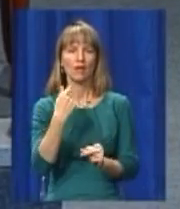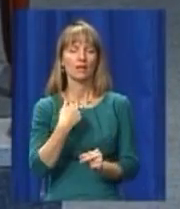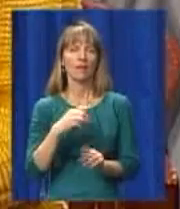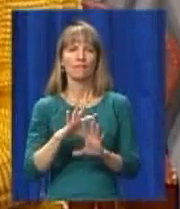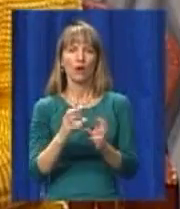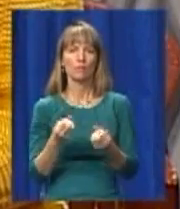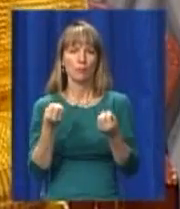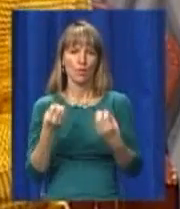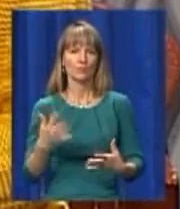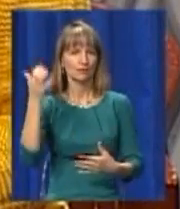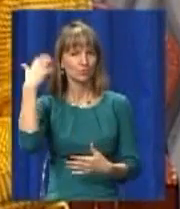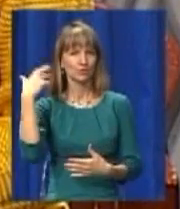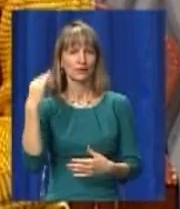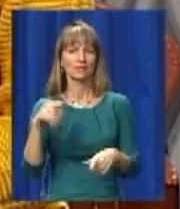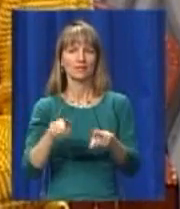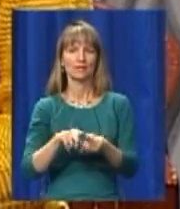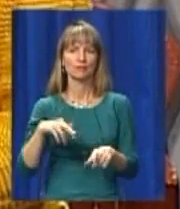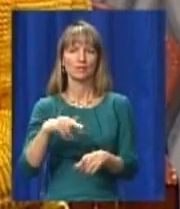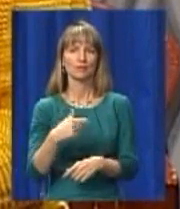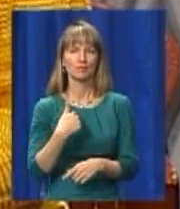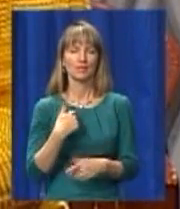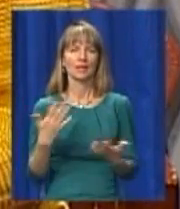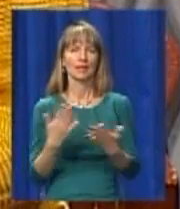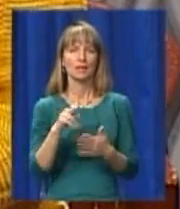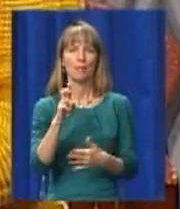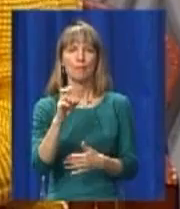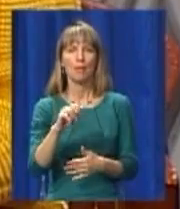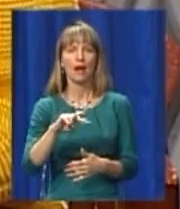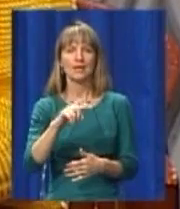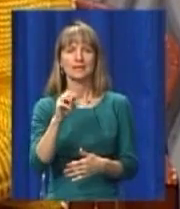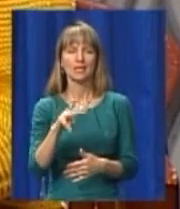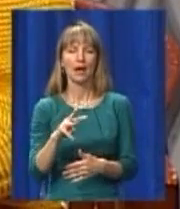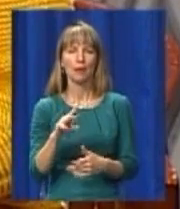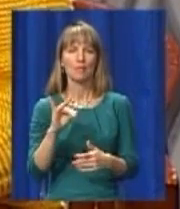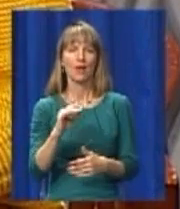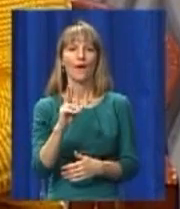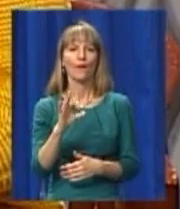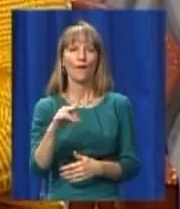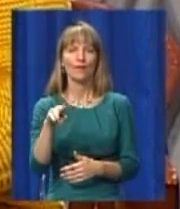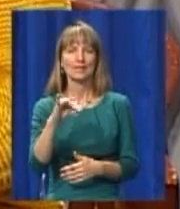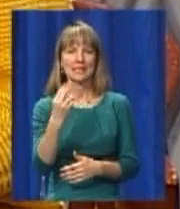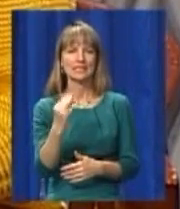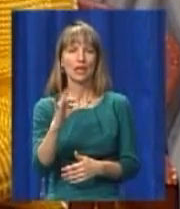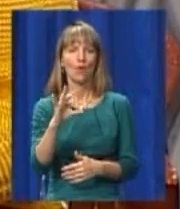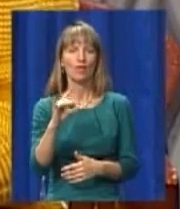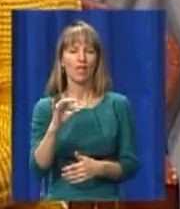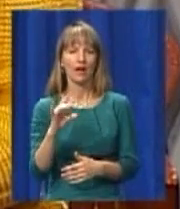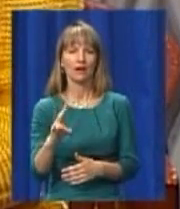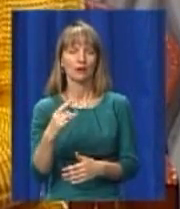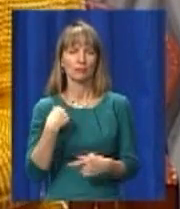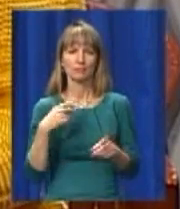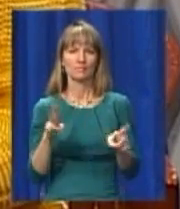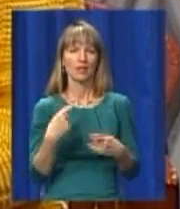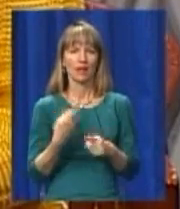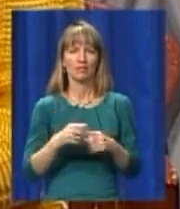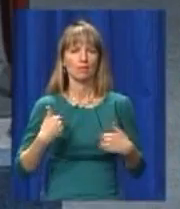взагалі расчешусь і так і піду, все. Мені якісь бальзами, кондиціонери, там, спреї, ну, я вважаю, що це воно не є